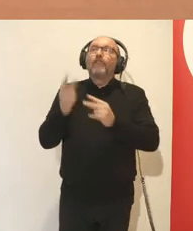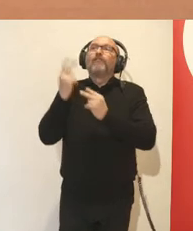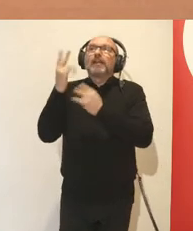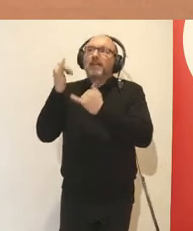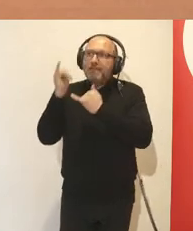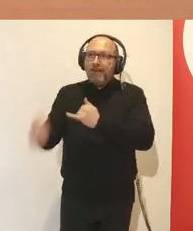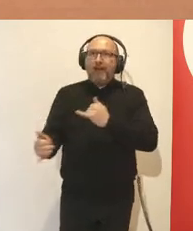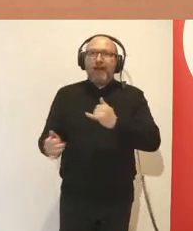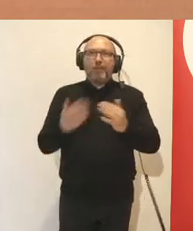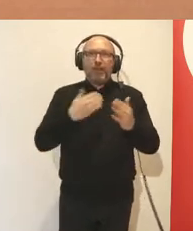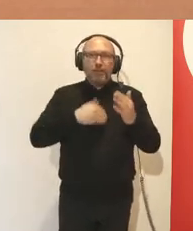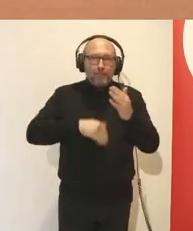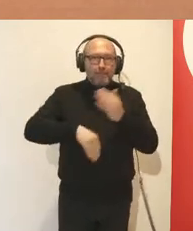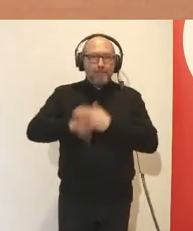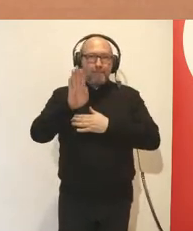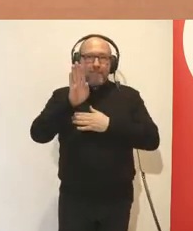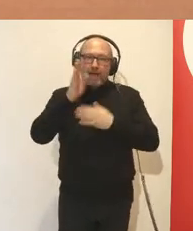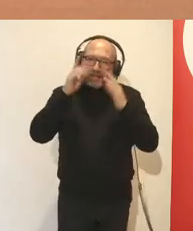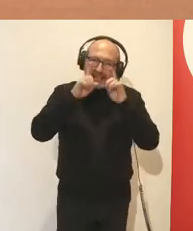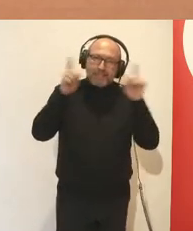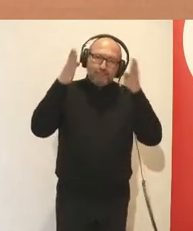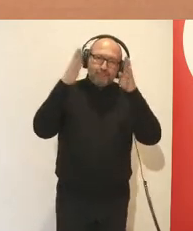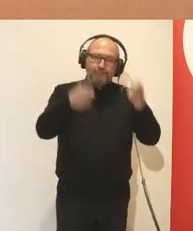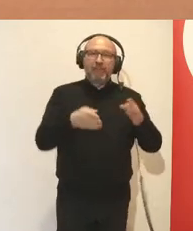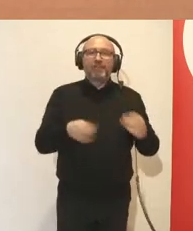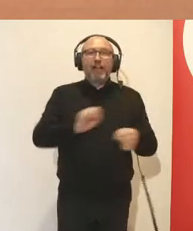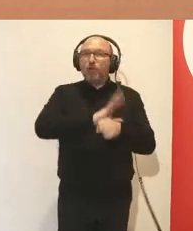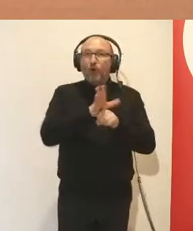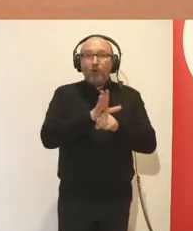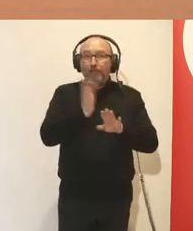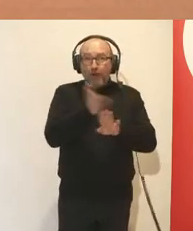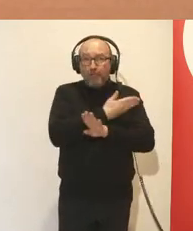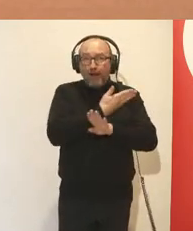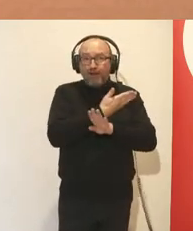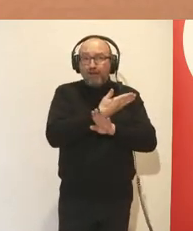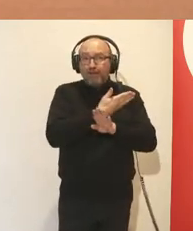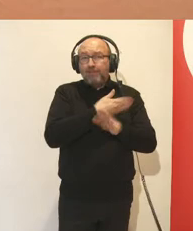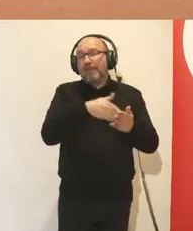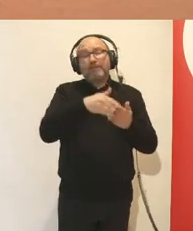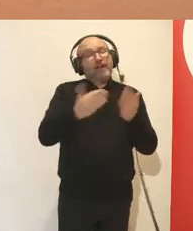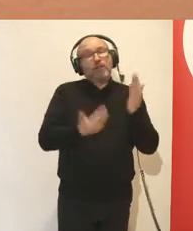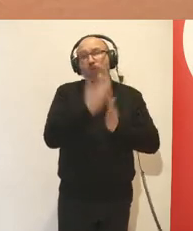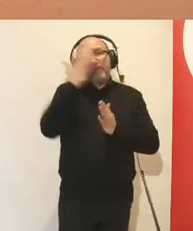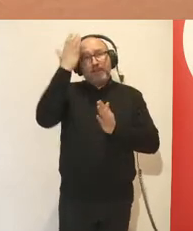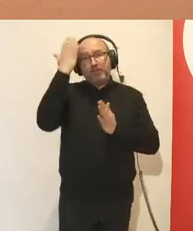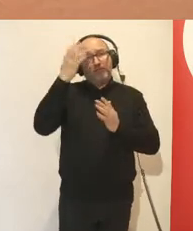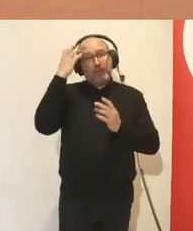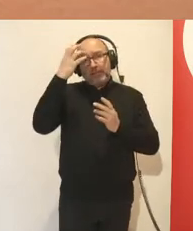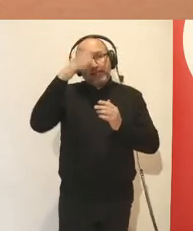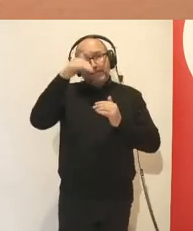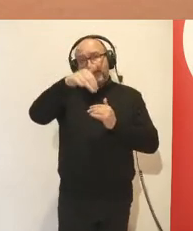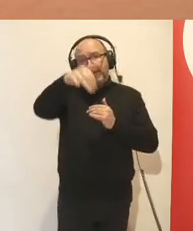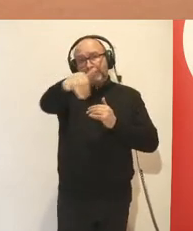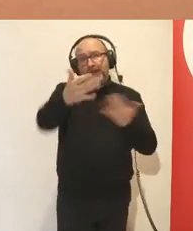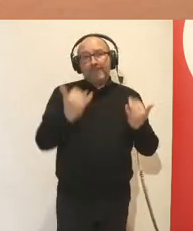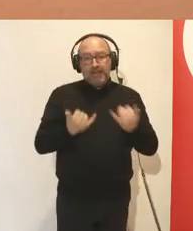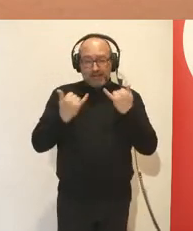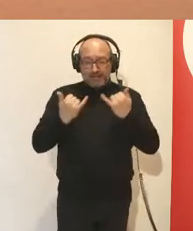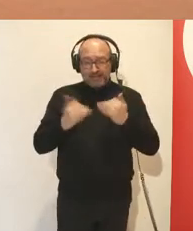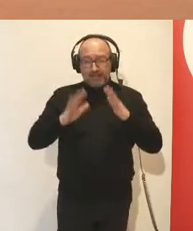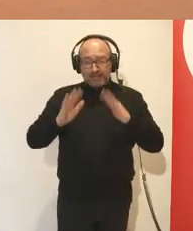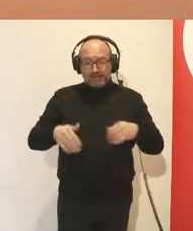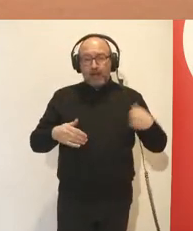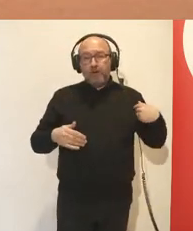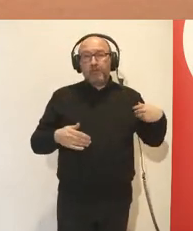auch nach corona geht es weiter mit mit neuen verschwörungs erzählungen oder die jetzt gesetzt werden gehen ja auch darüber